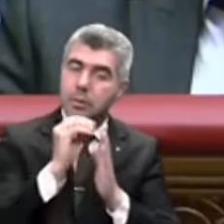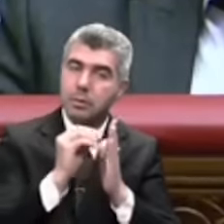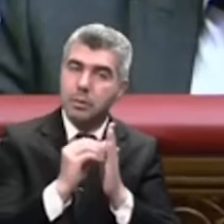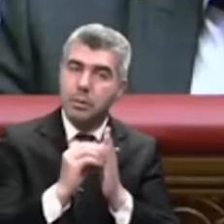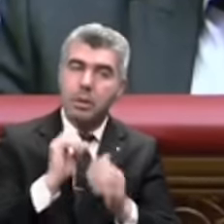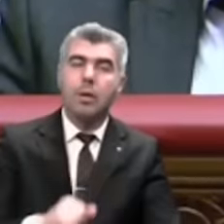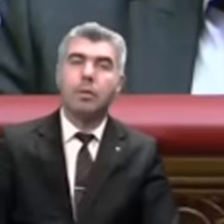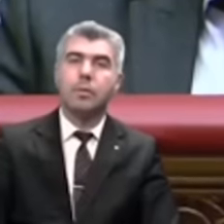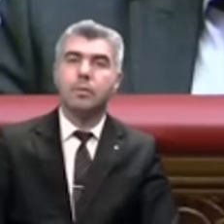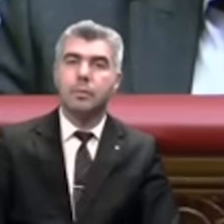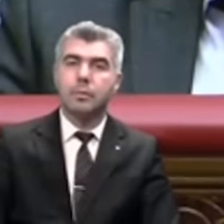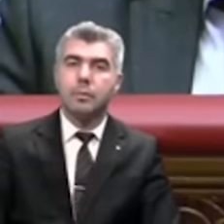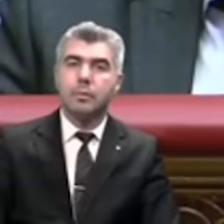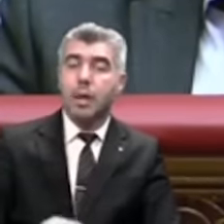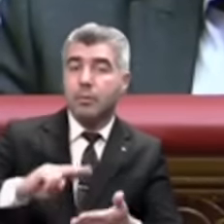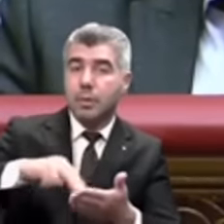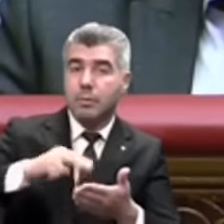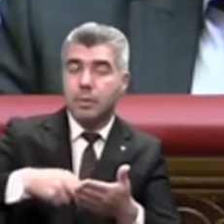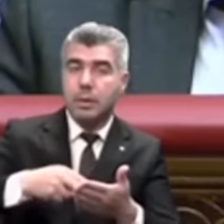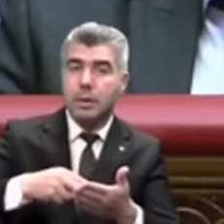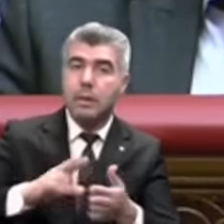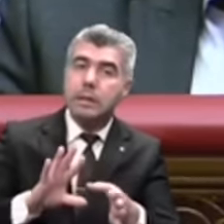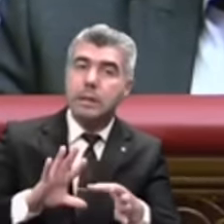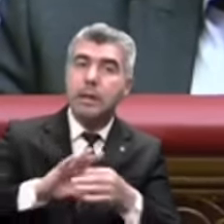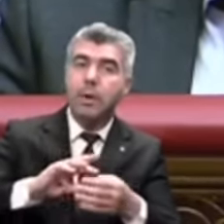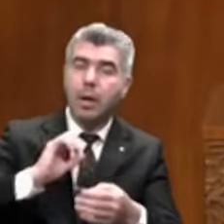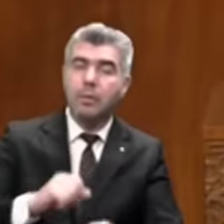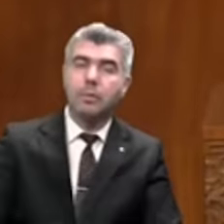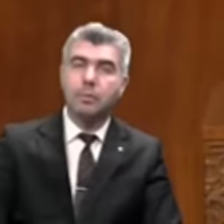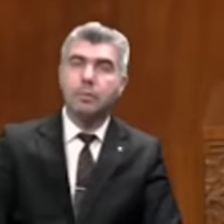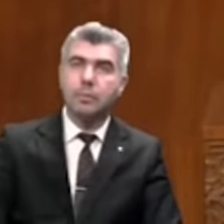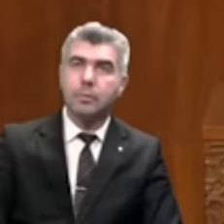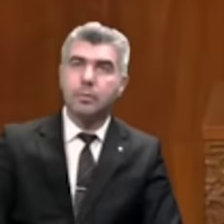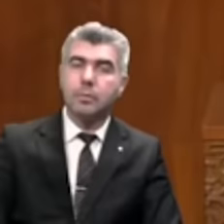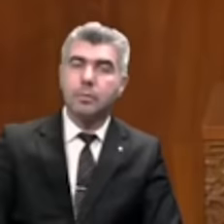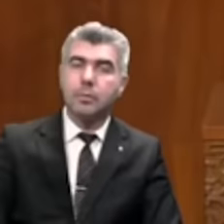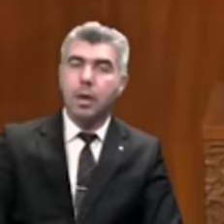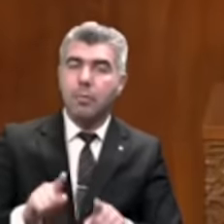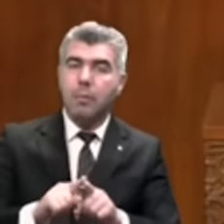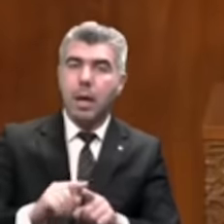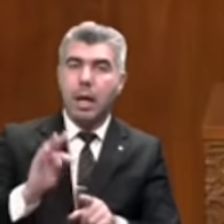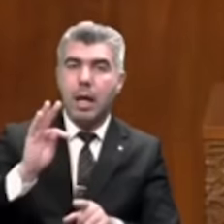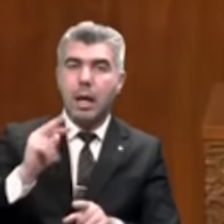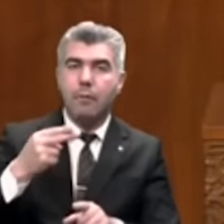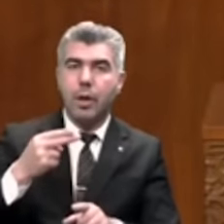تمثيليه اللي وقعت على الاتفاق. لا الاف ان او كانت